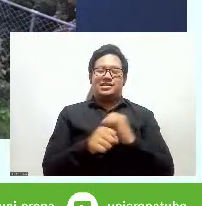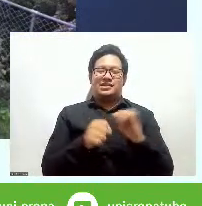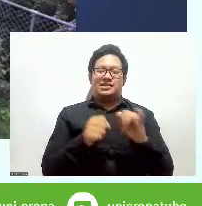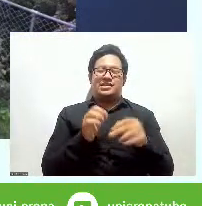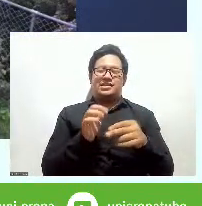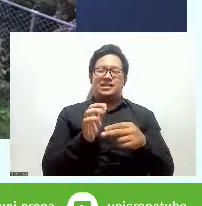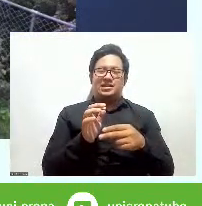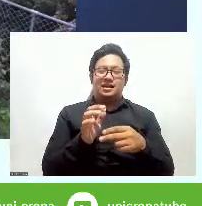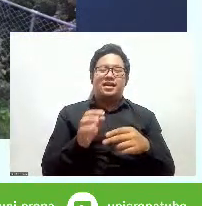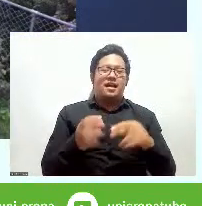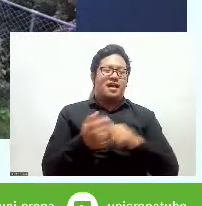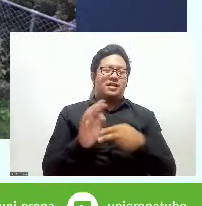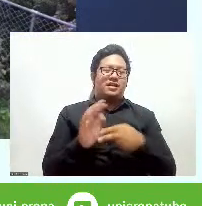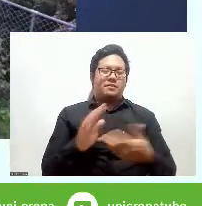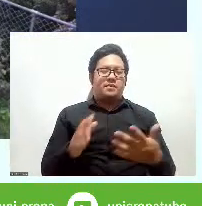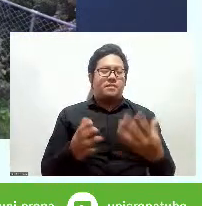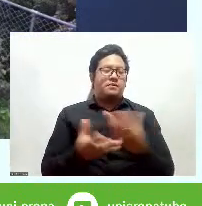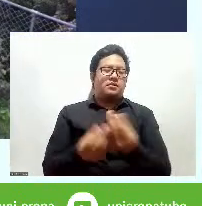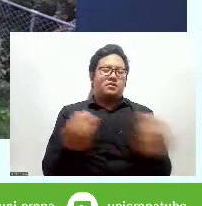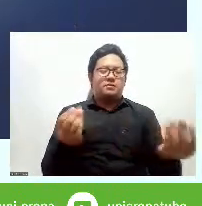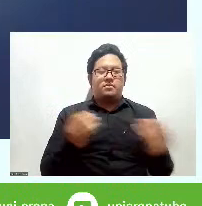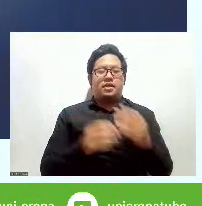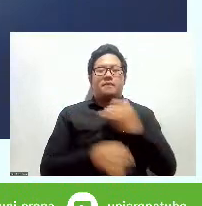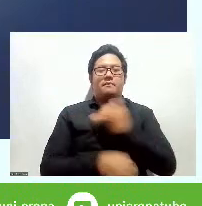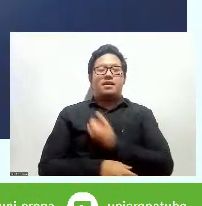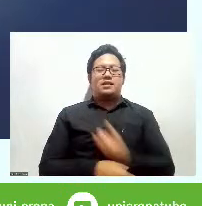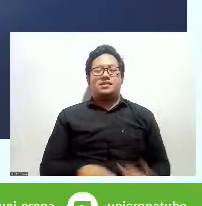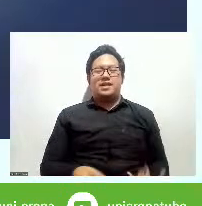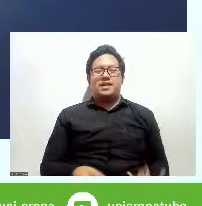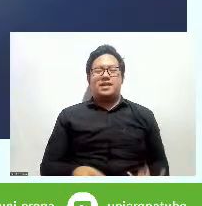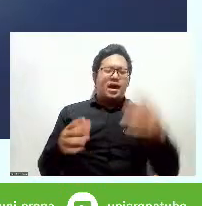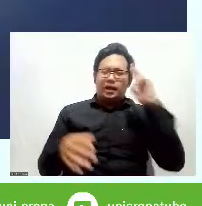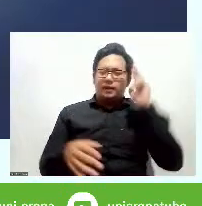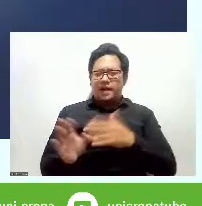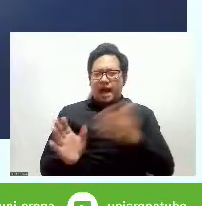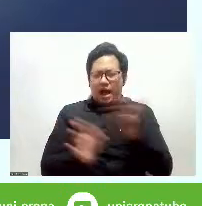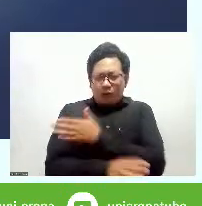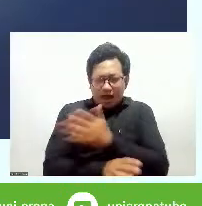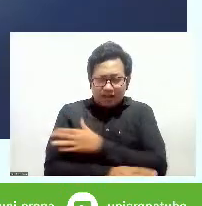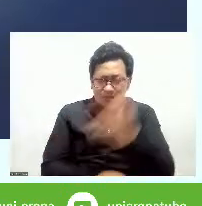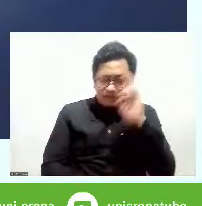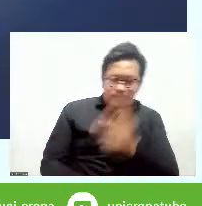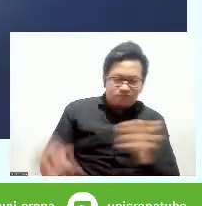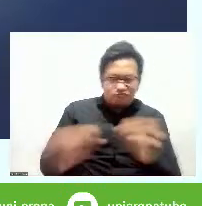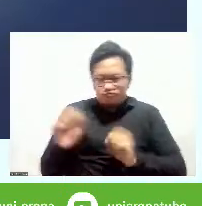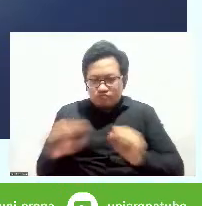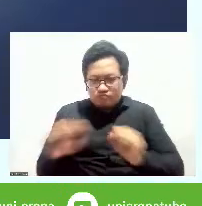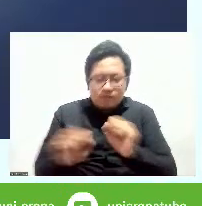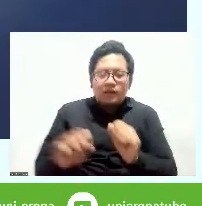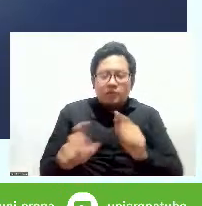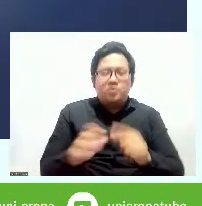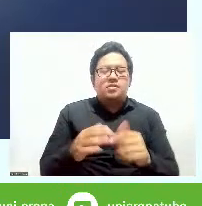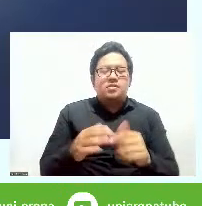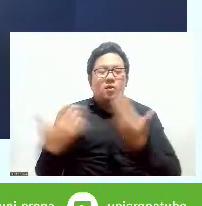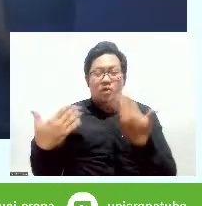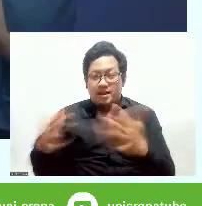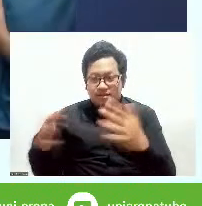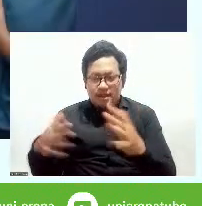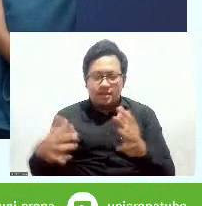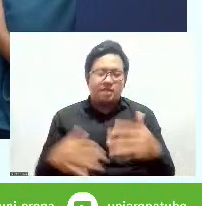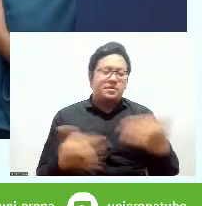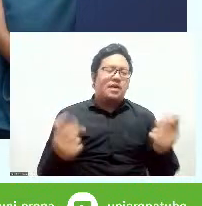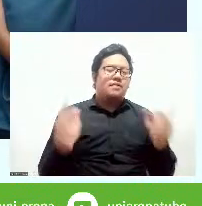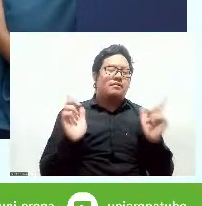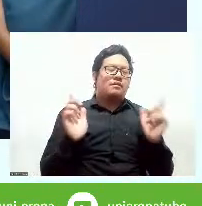di awal habis tuh Oh bebas bisa kemana aja Kenapa karena Iya aku tertinggal di kotakan dan kesibukan-kesibukan